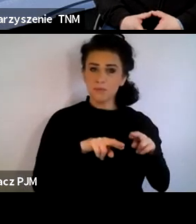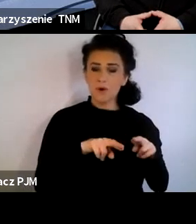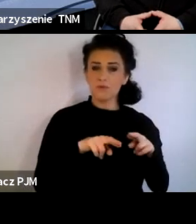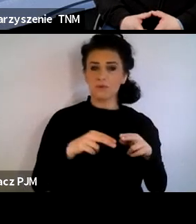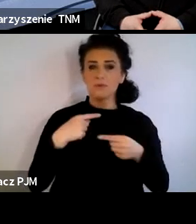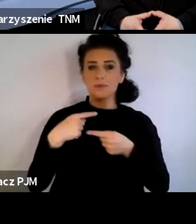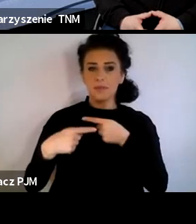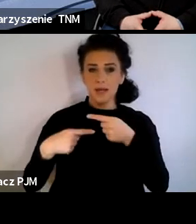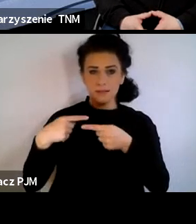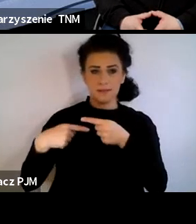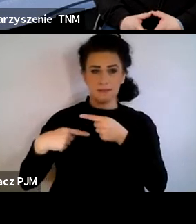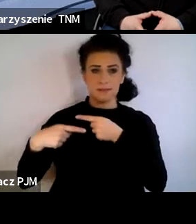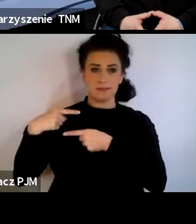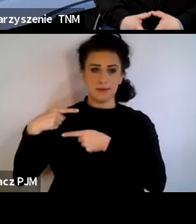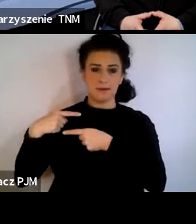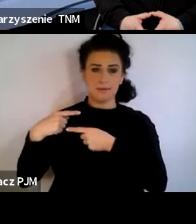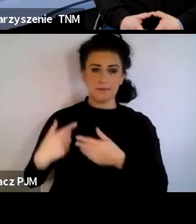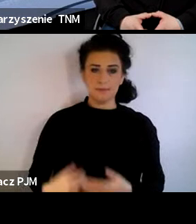formy.